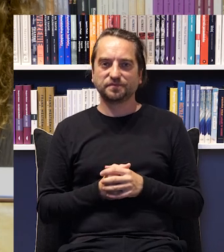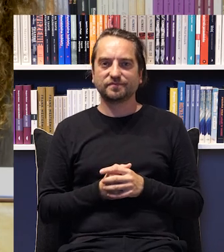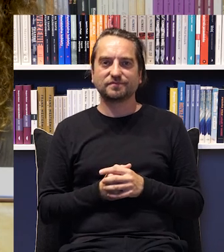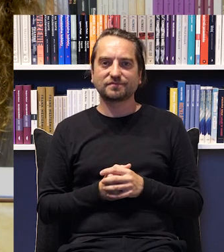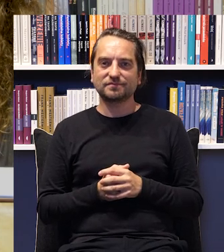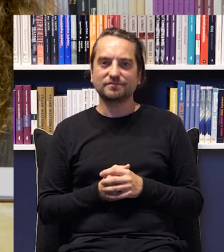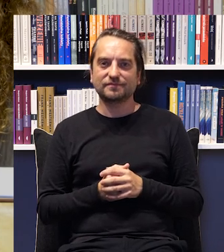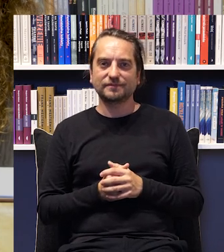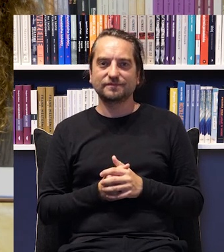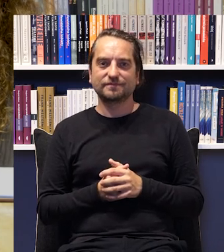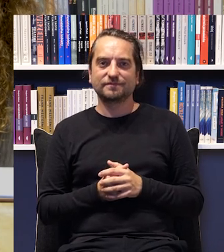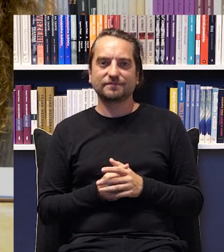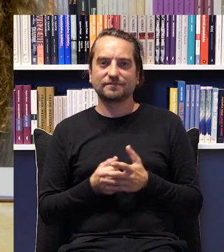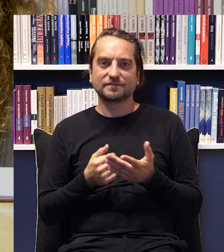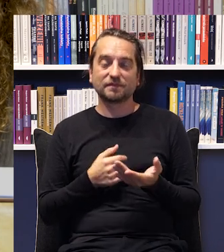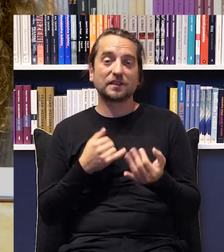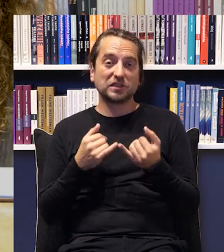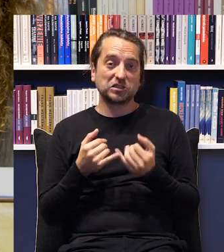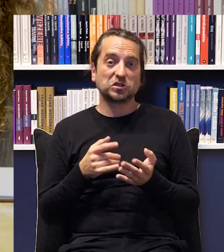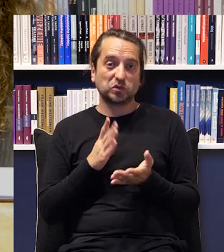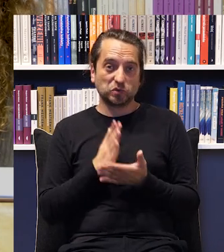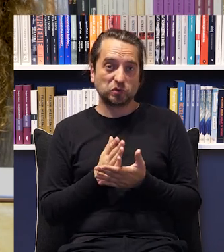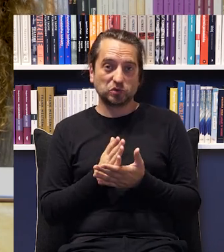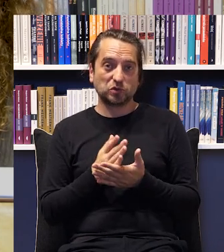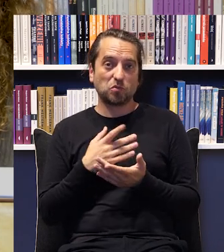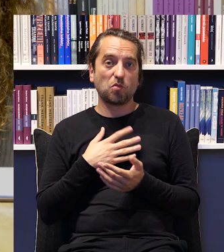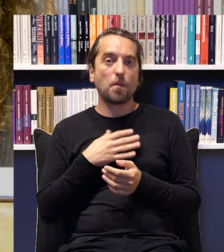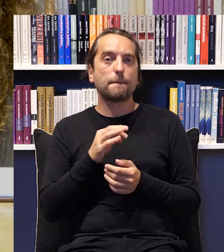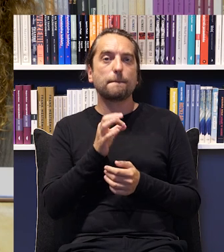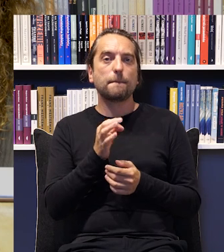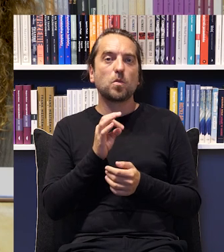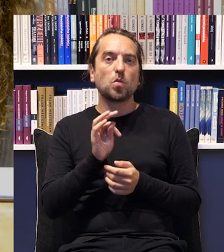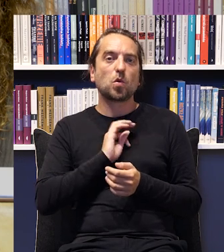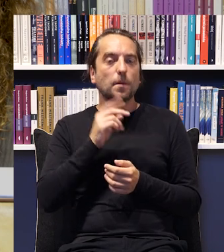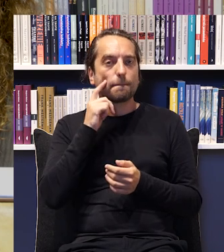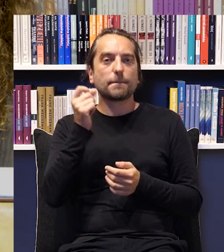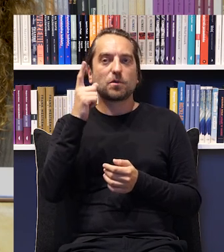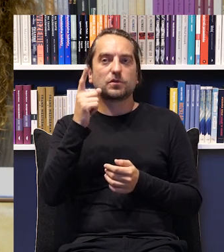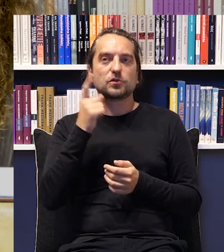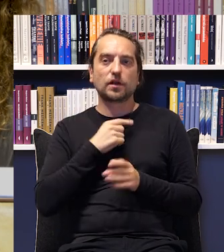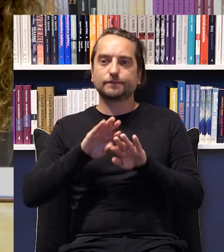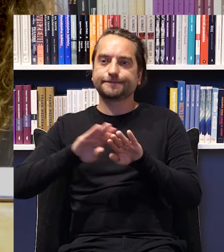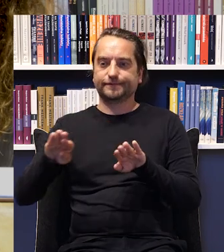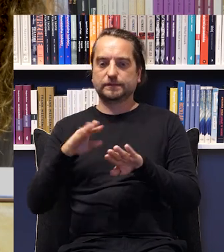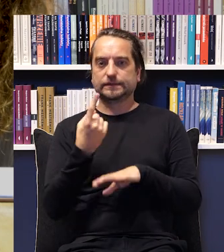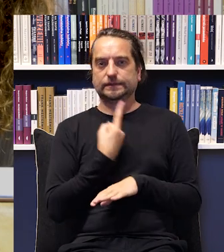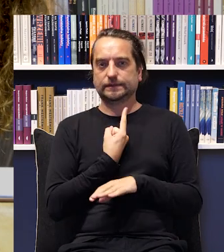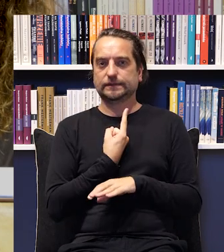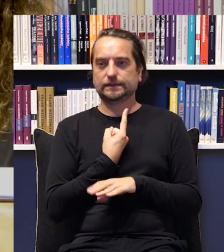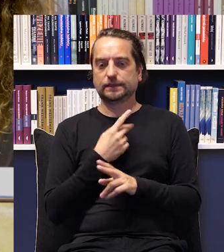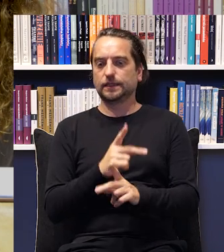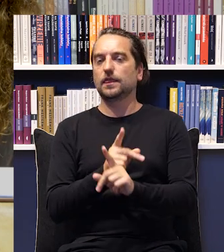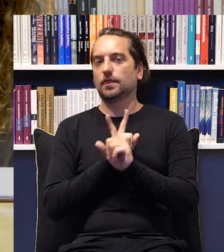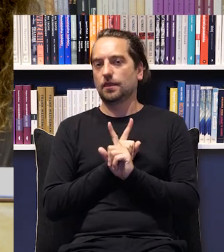Jakby absolutnie, jakby jeżeli już o to chodzi, to już absolutnie moją ambicją bardziej jest po prostu być osobą osobną. To jest